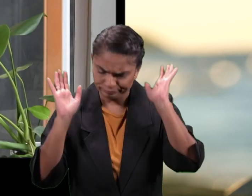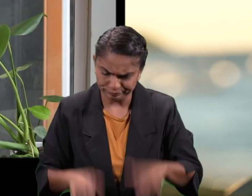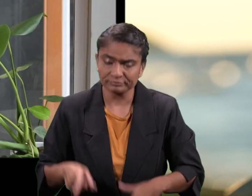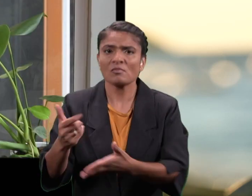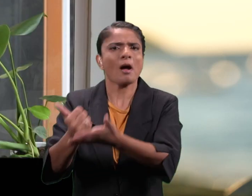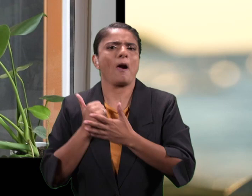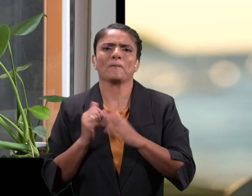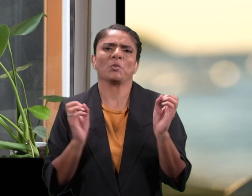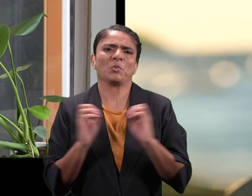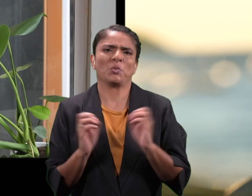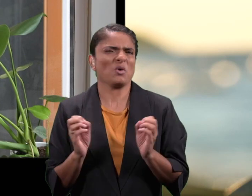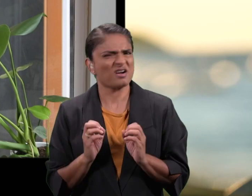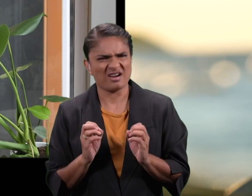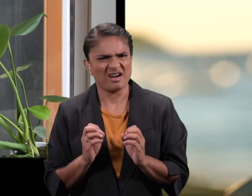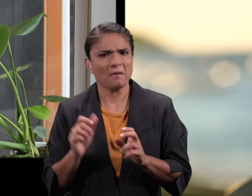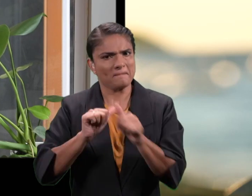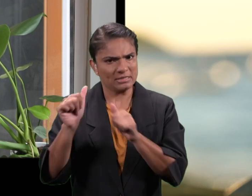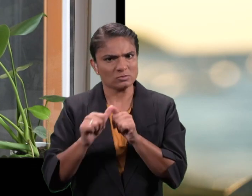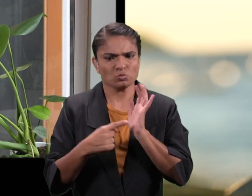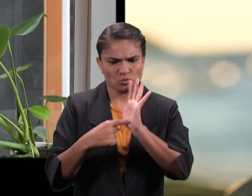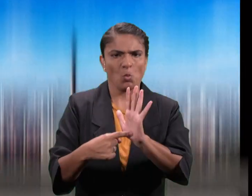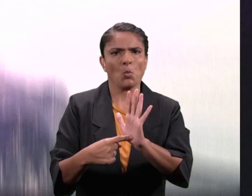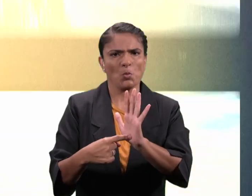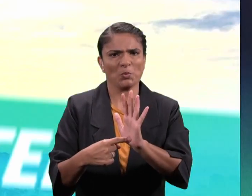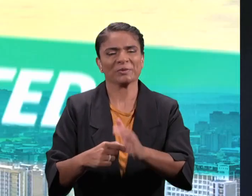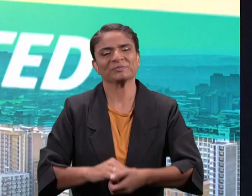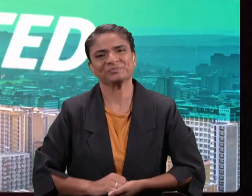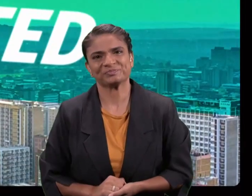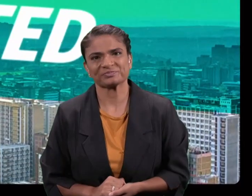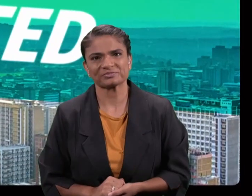can help you with. There's nothing that they can assist you with.